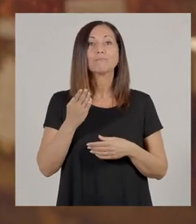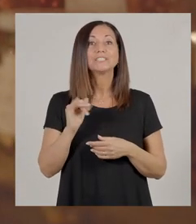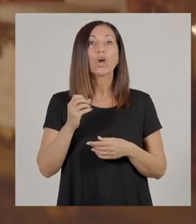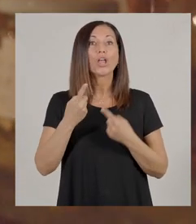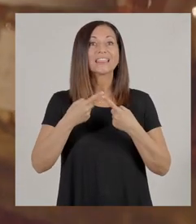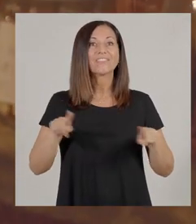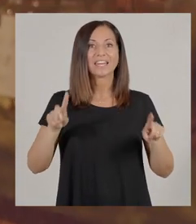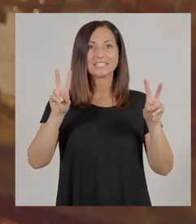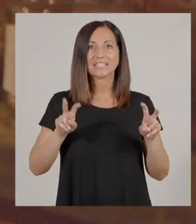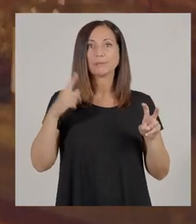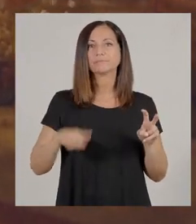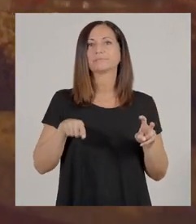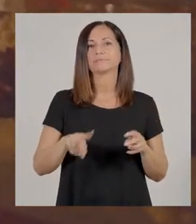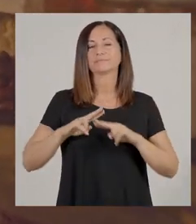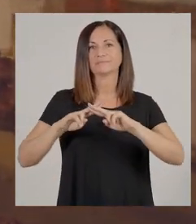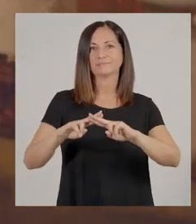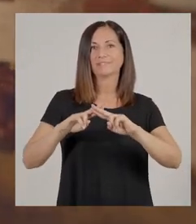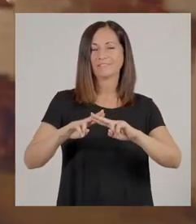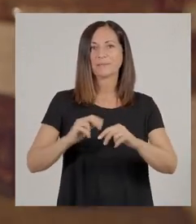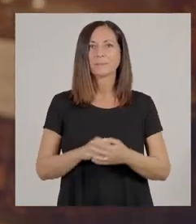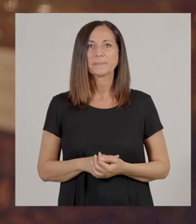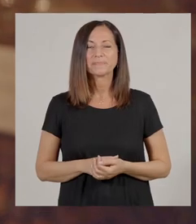della Biodiversità, le teniamo qui.